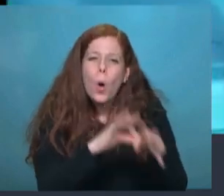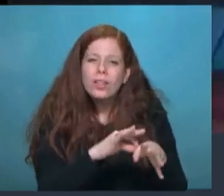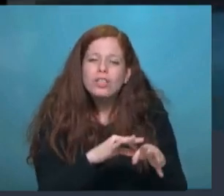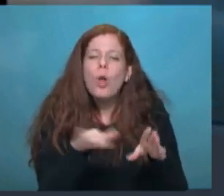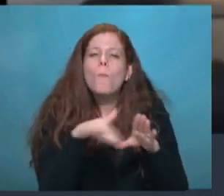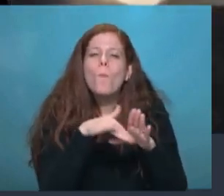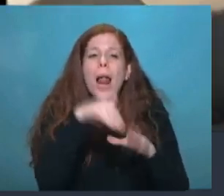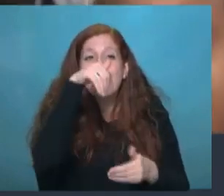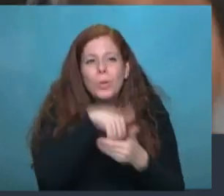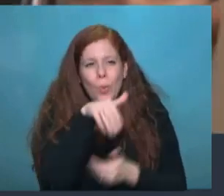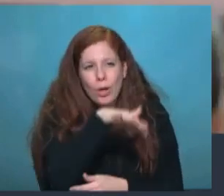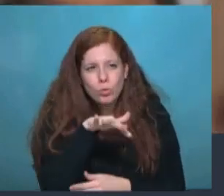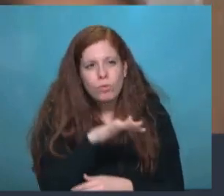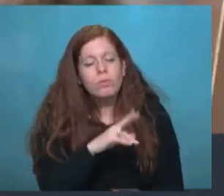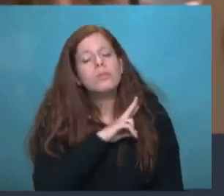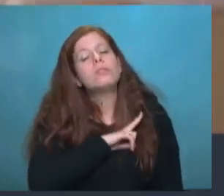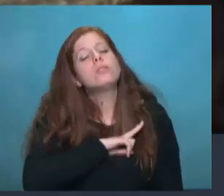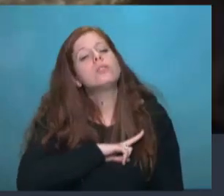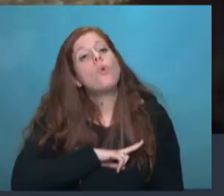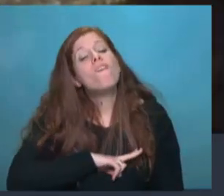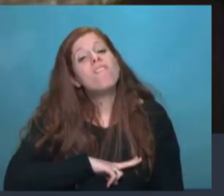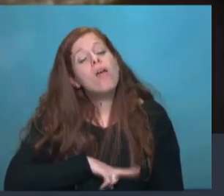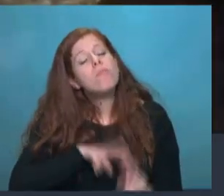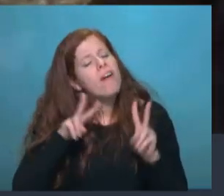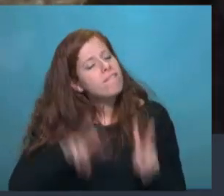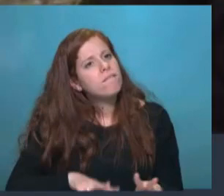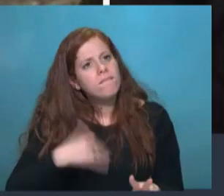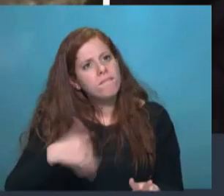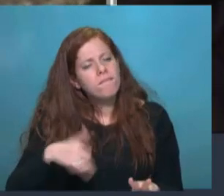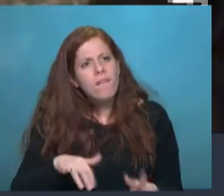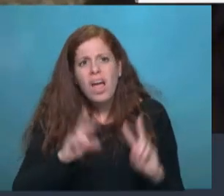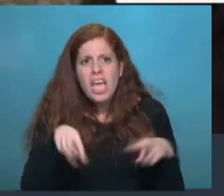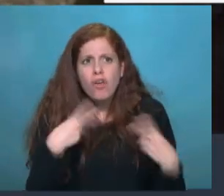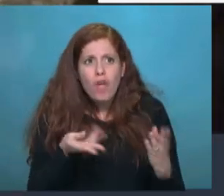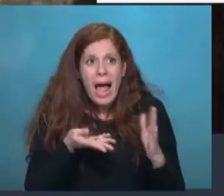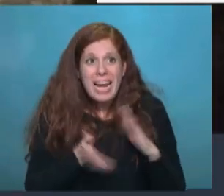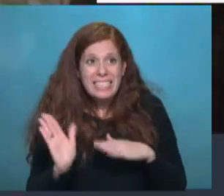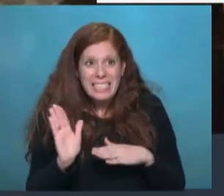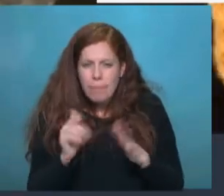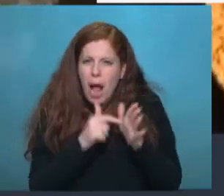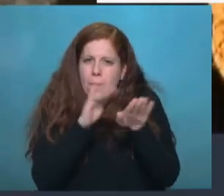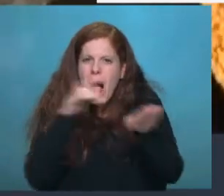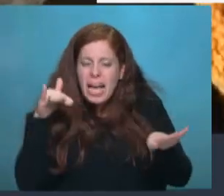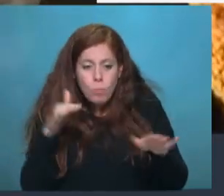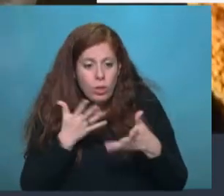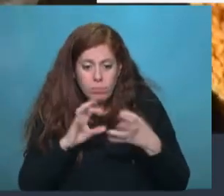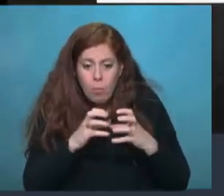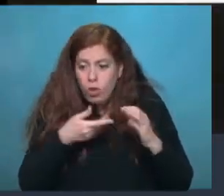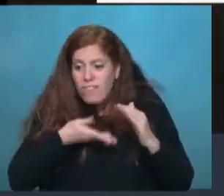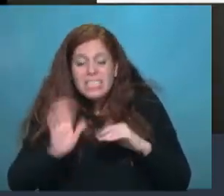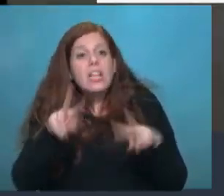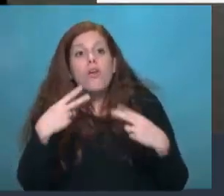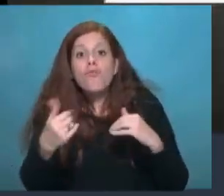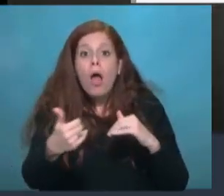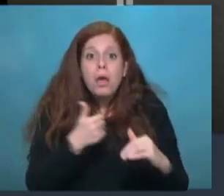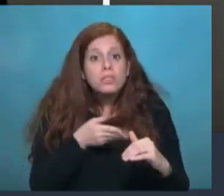היישוב. אנחנו סובלים מאוד. אנחנו לא יכולים לצאת ממושב בכלל, מהפקקים, ולא להיכנס.